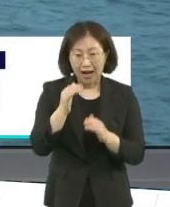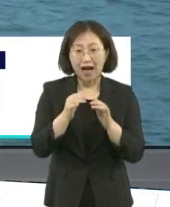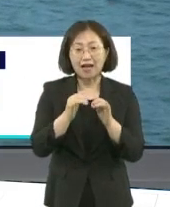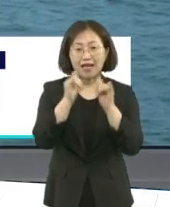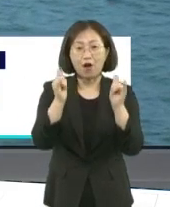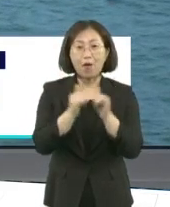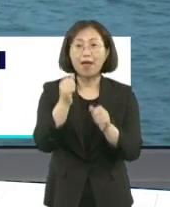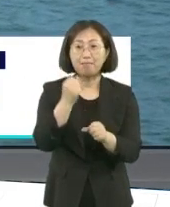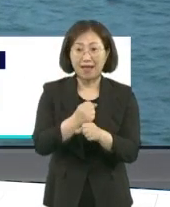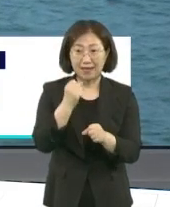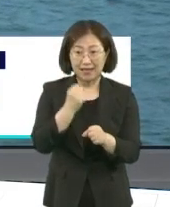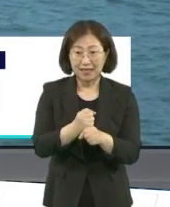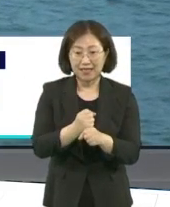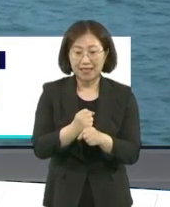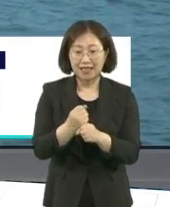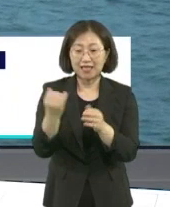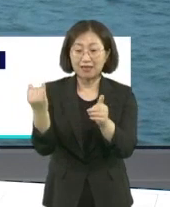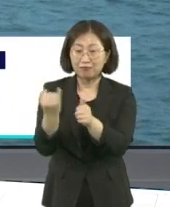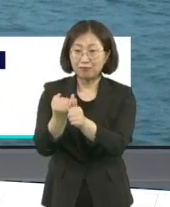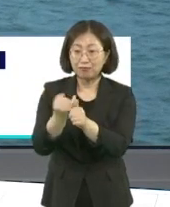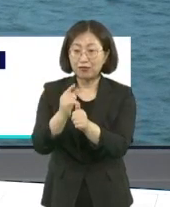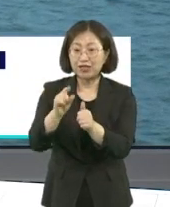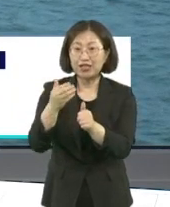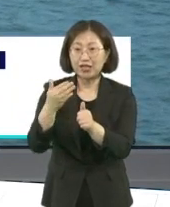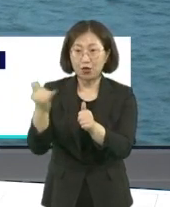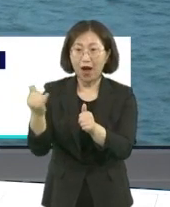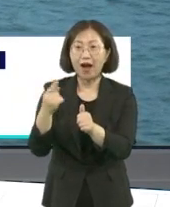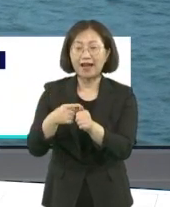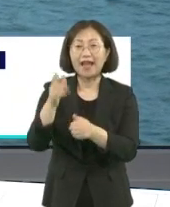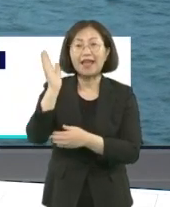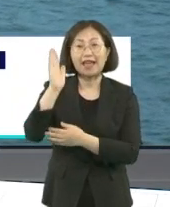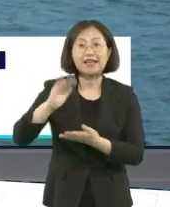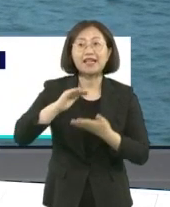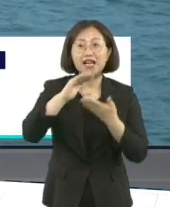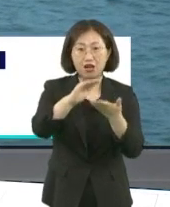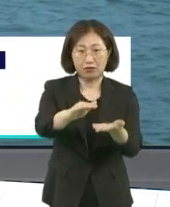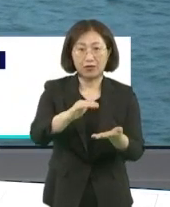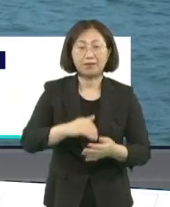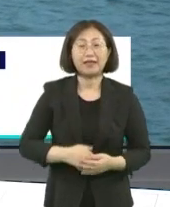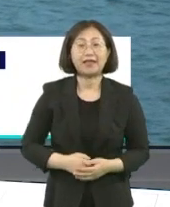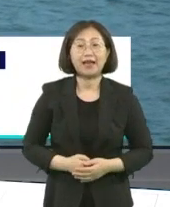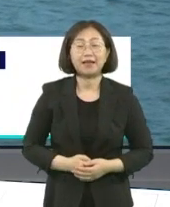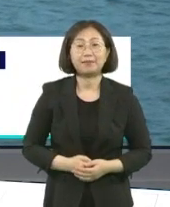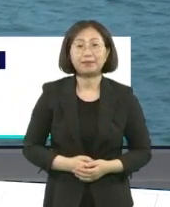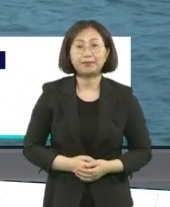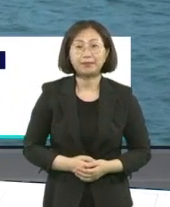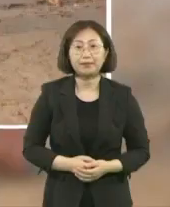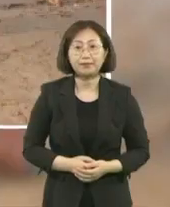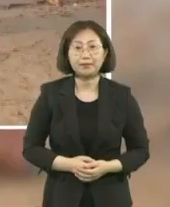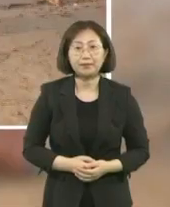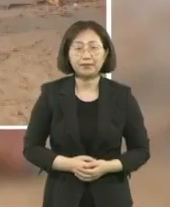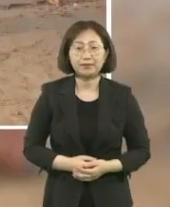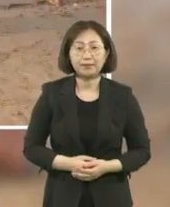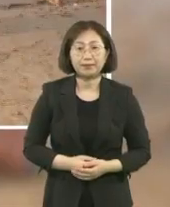만들기, 오늘은 현대판 부창부수 부부 소방관의 이야기입니다. 김철진 기자입니다.